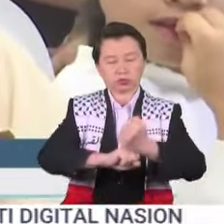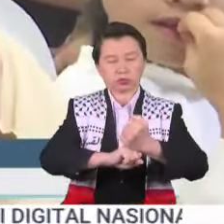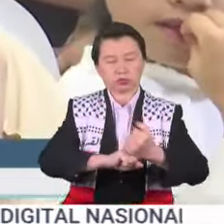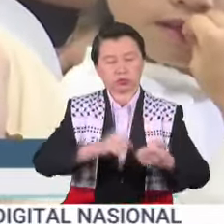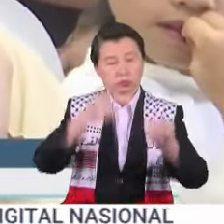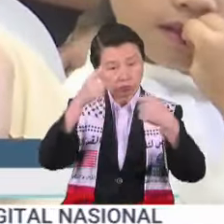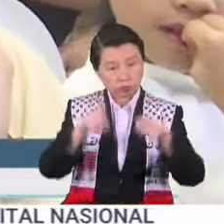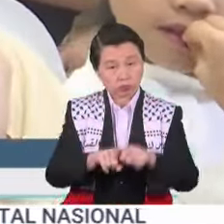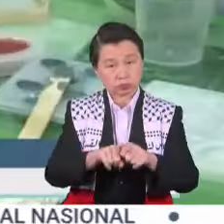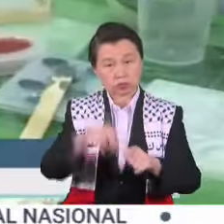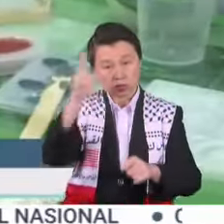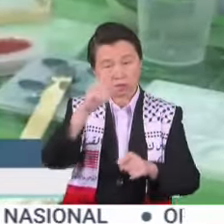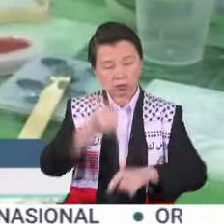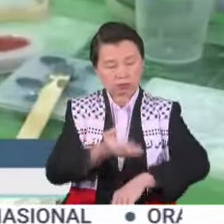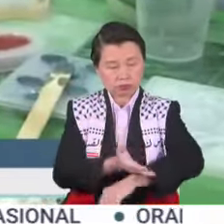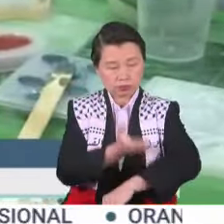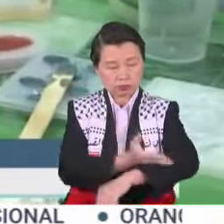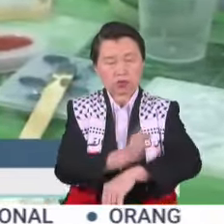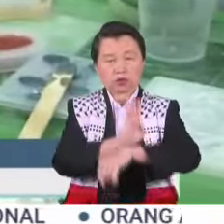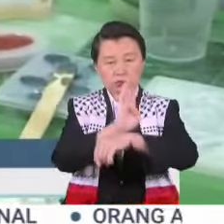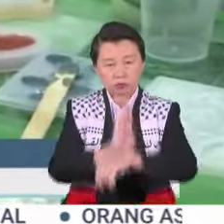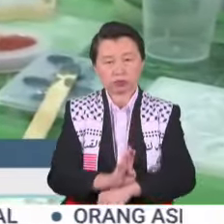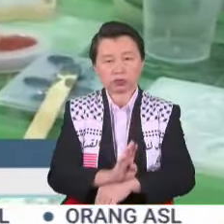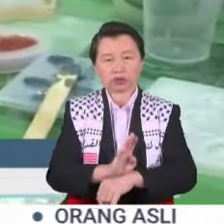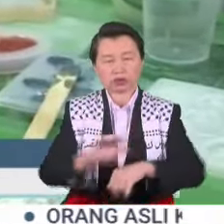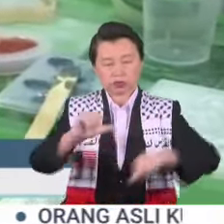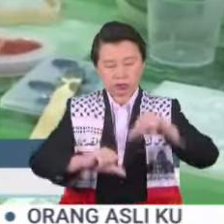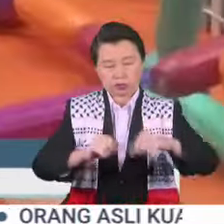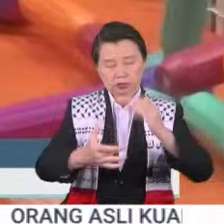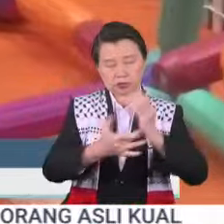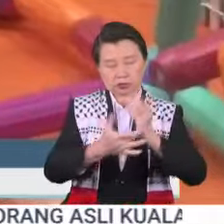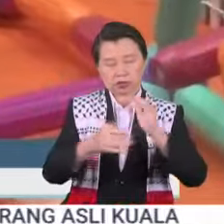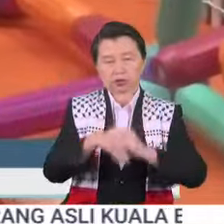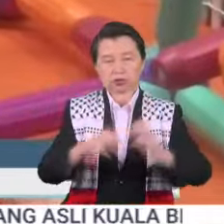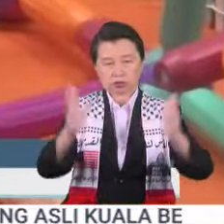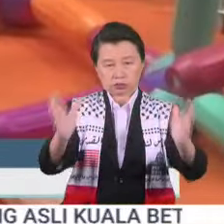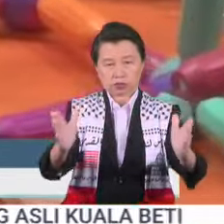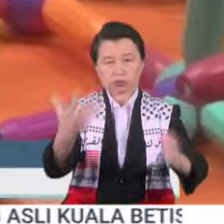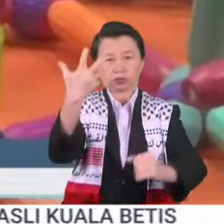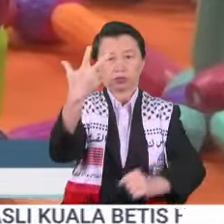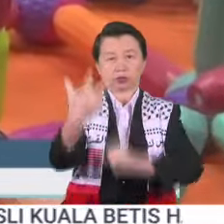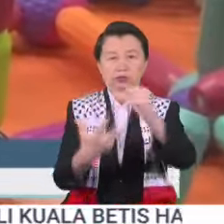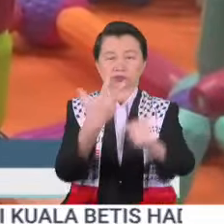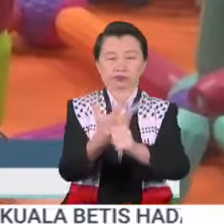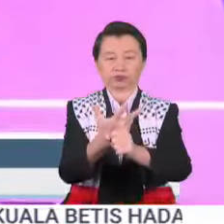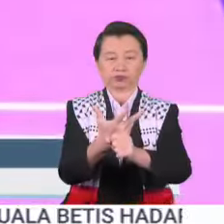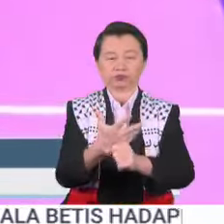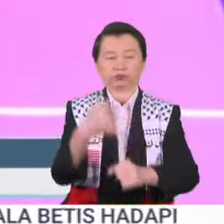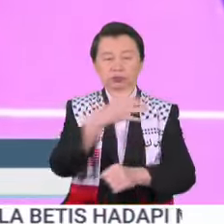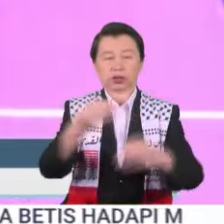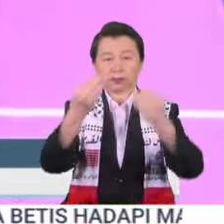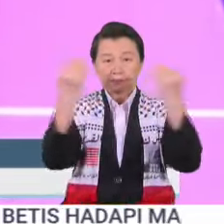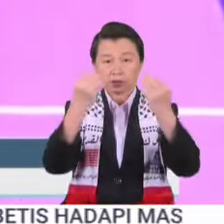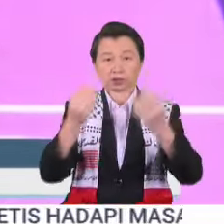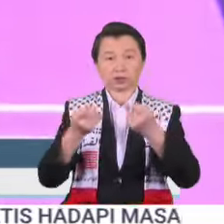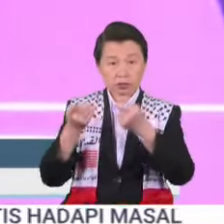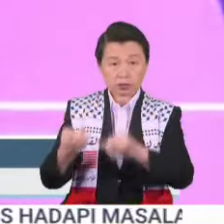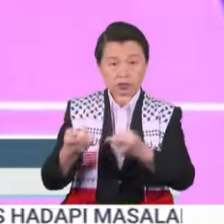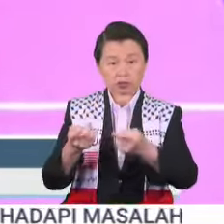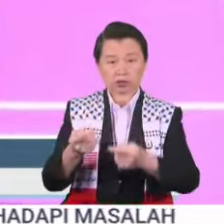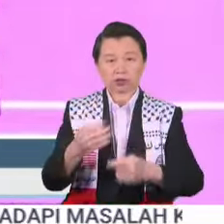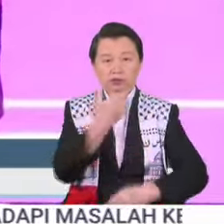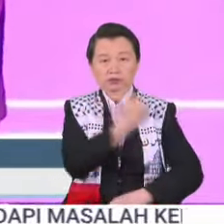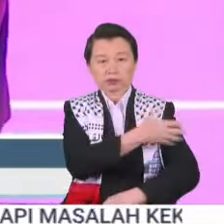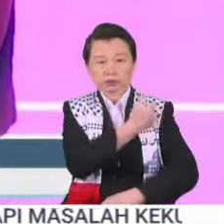kerajaan memperkasa dan membudayakan sains dan teknologi dalam tempoh 3 tahun. Dalam majlis ini, bekas